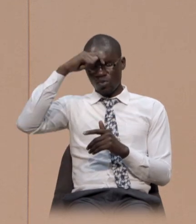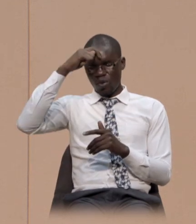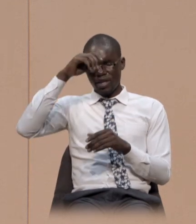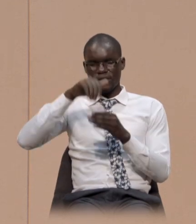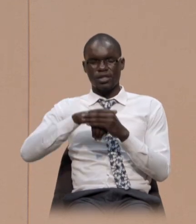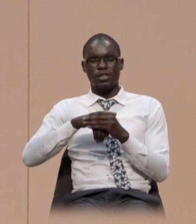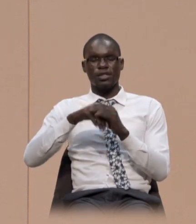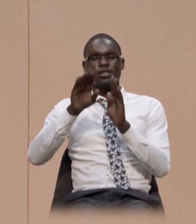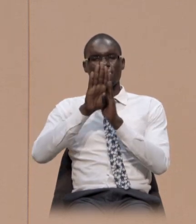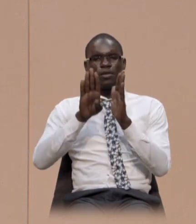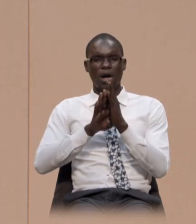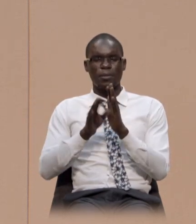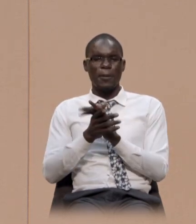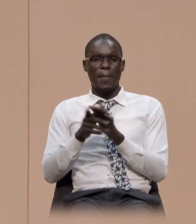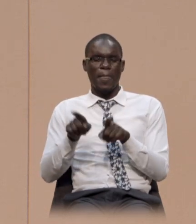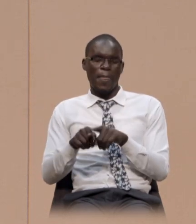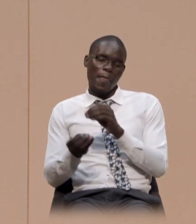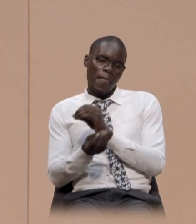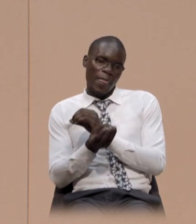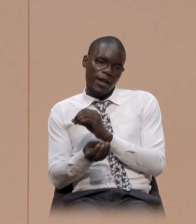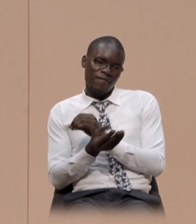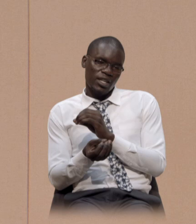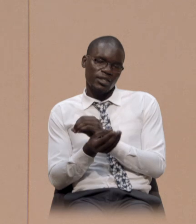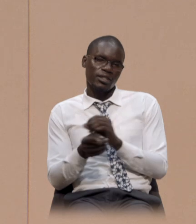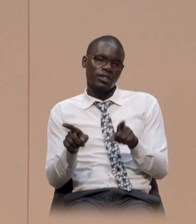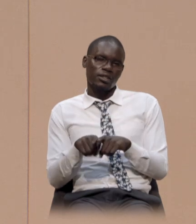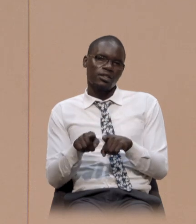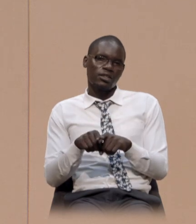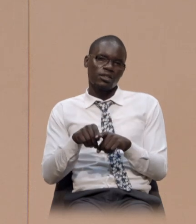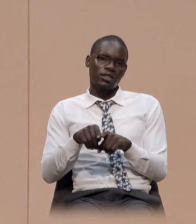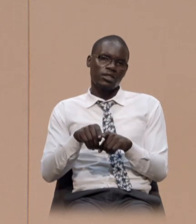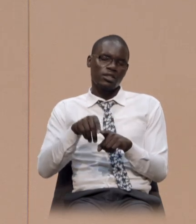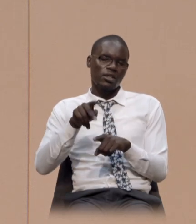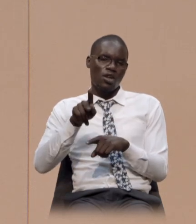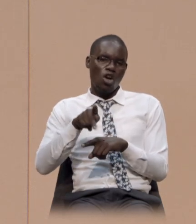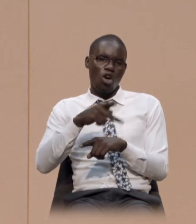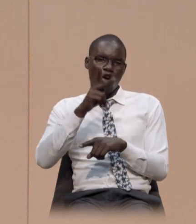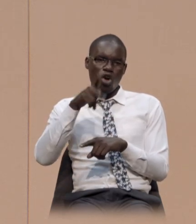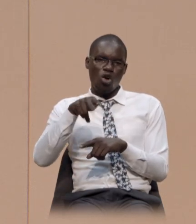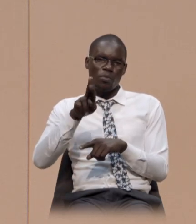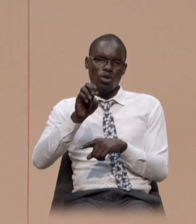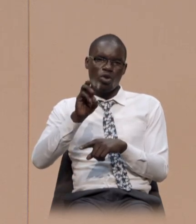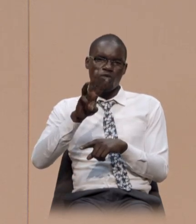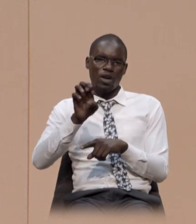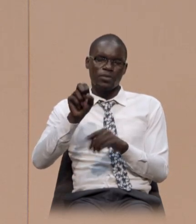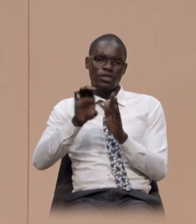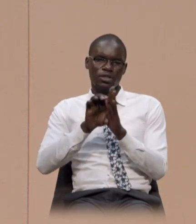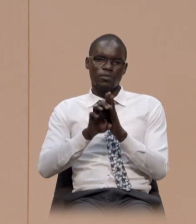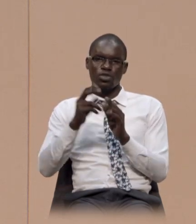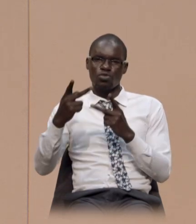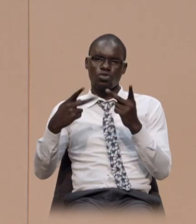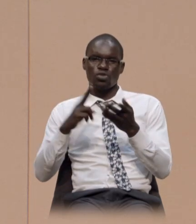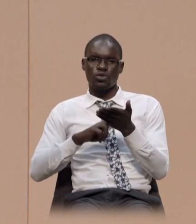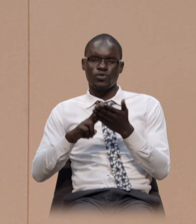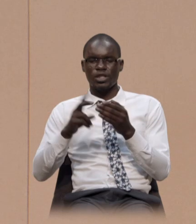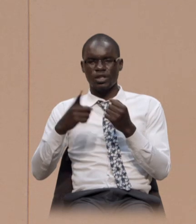Biblia, alishauri akasema ya kwamba katika Proverbs 22:6 anasema ya kwamba mlee mtoto